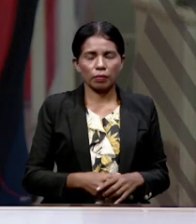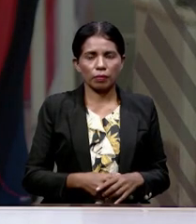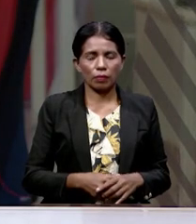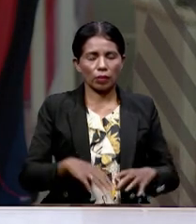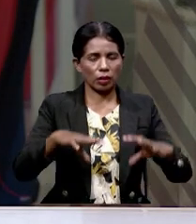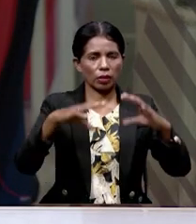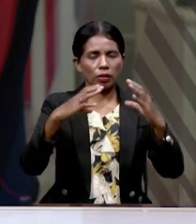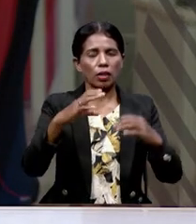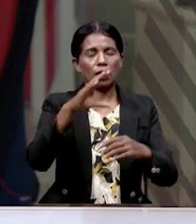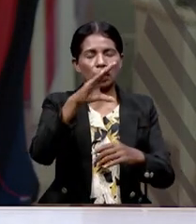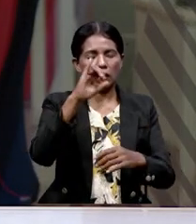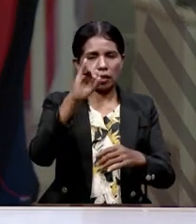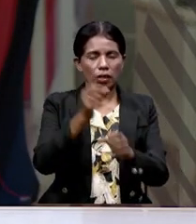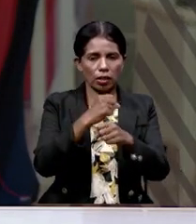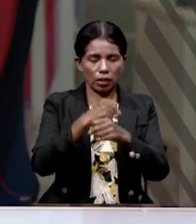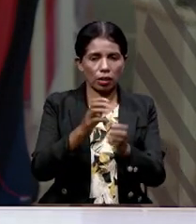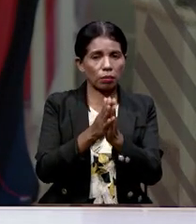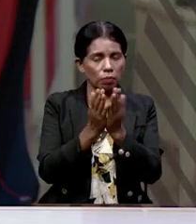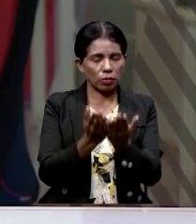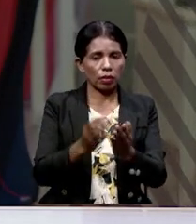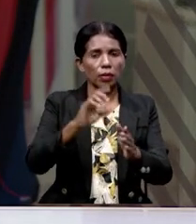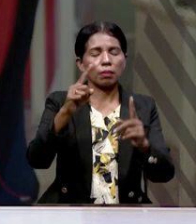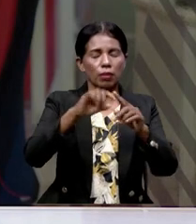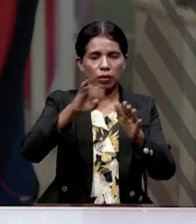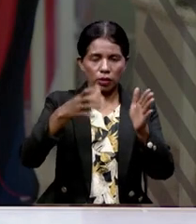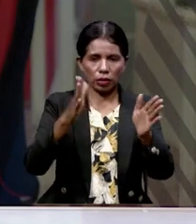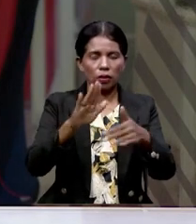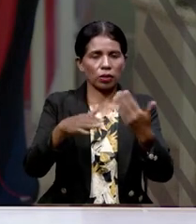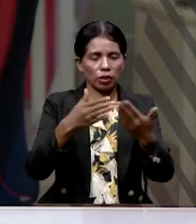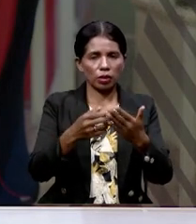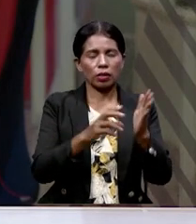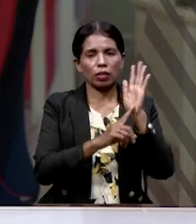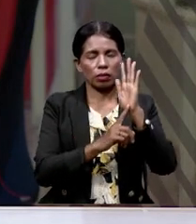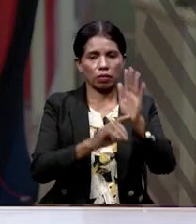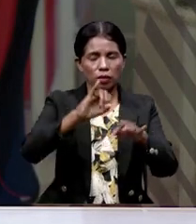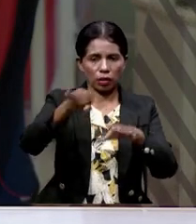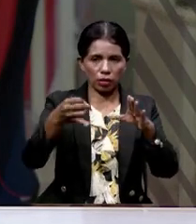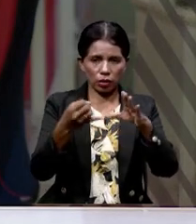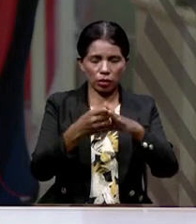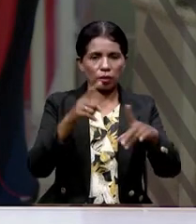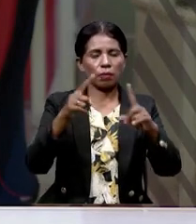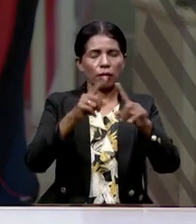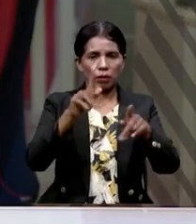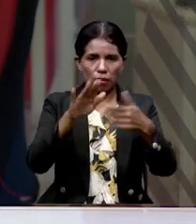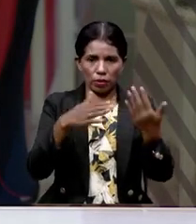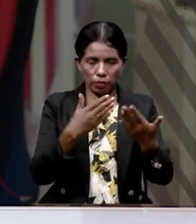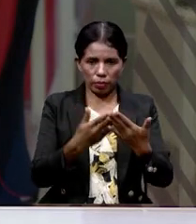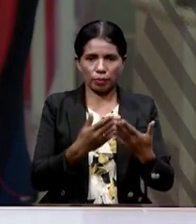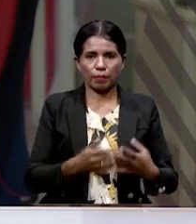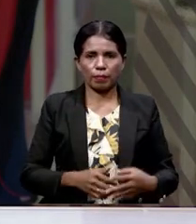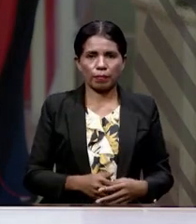Conselho Imprensa lança mata dalam ba jornalista Sira, rodi halo reportase inclusiva ba Emma Hoto.